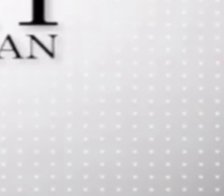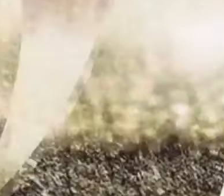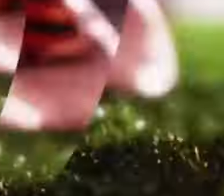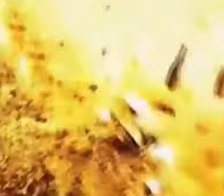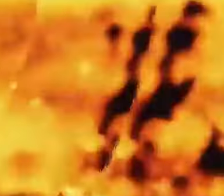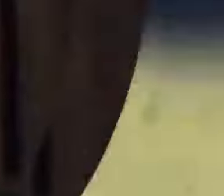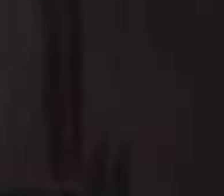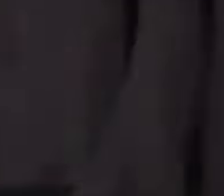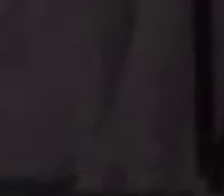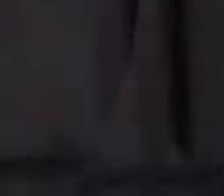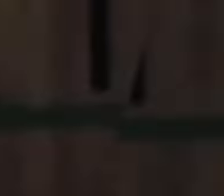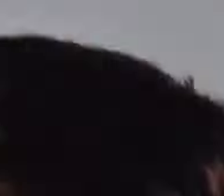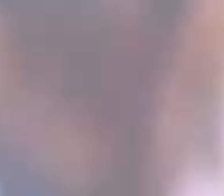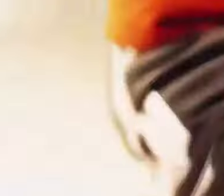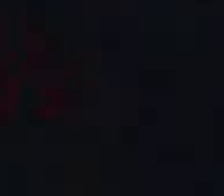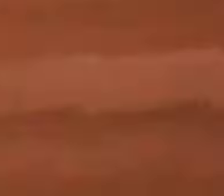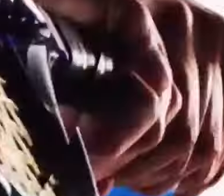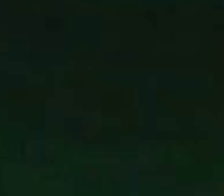www.eaic.gov.my.